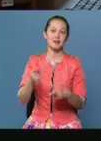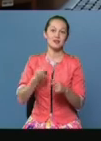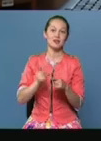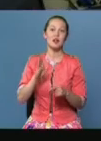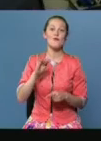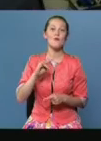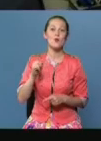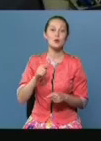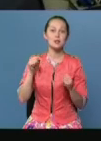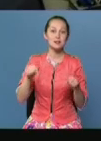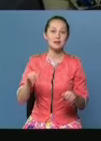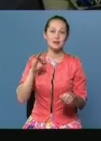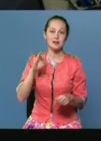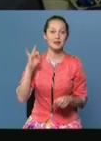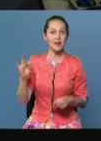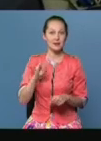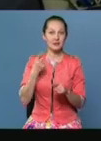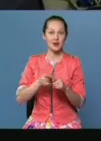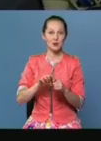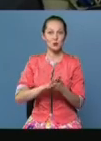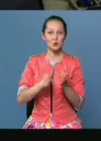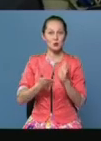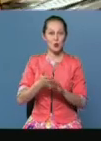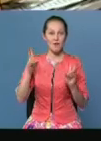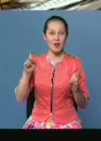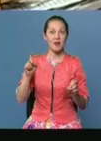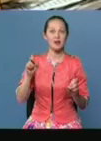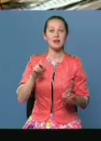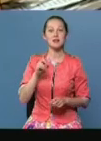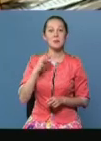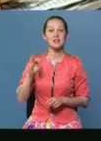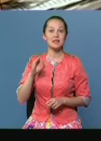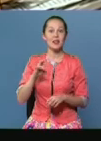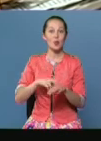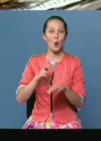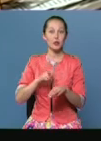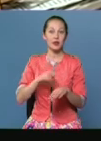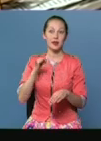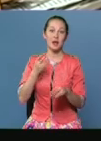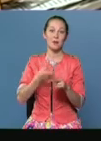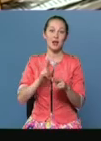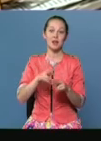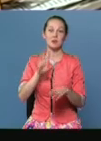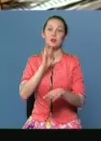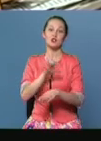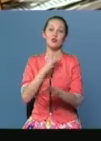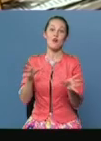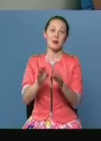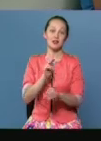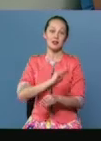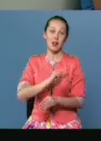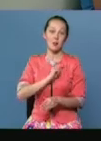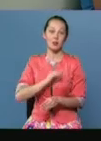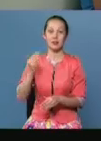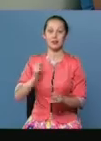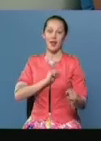очень заинтересовались условиями программы «Земский доктор» в Удмуртии. Теперь с супругой, она врач-терапевт, работают бок о бок. Для селян быстро